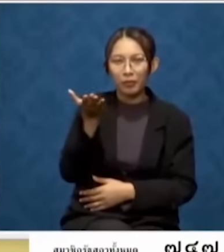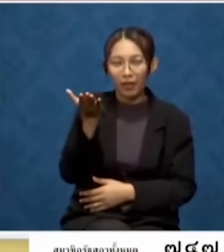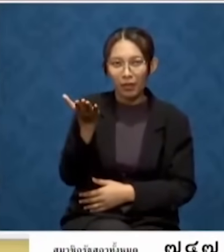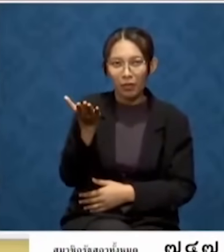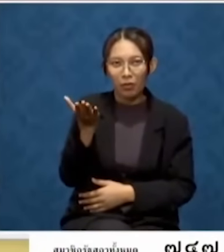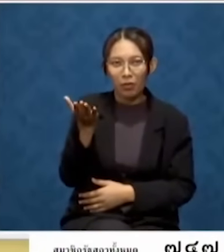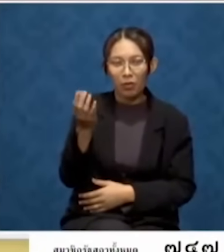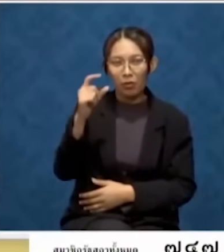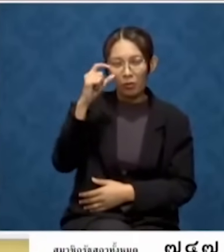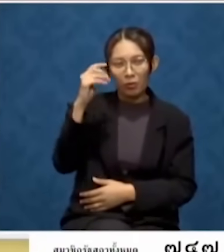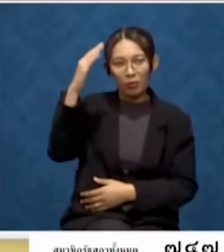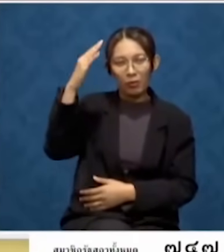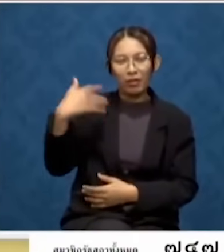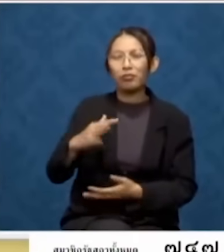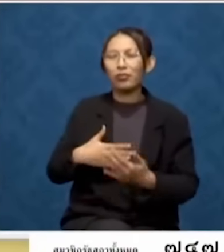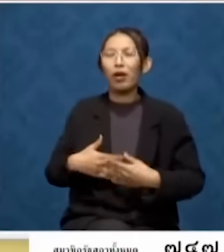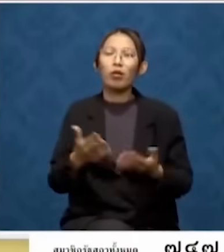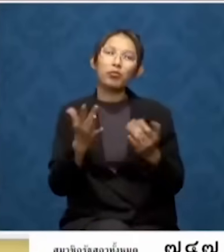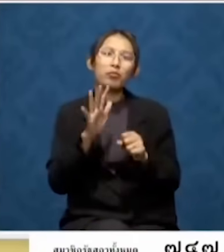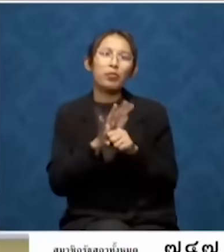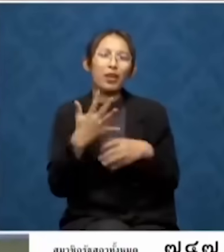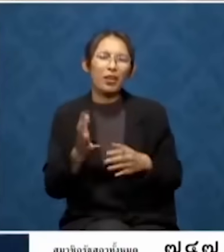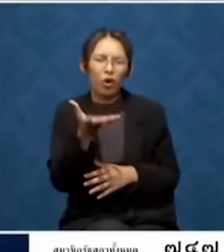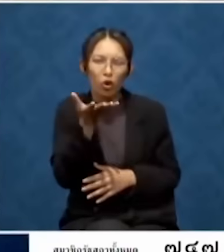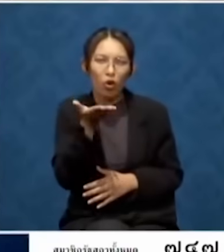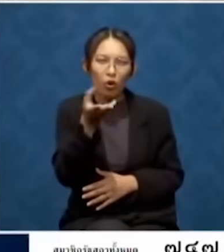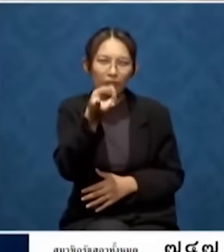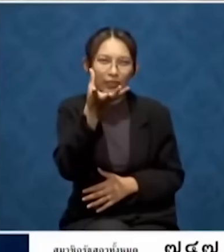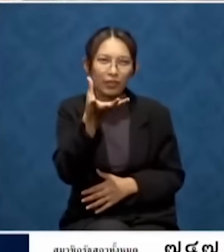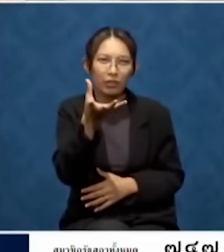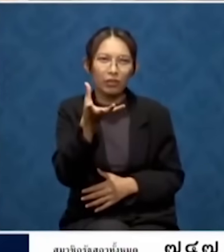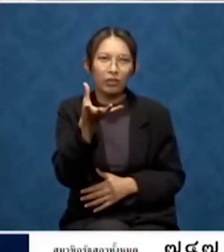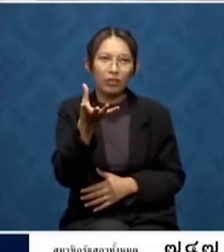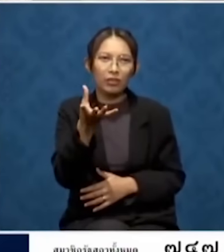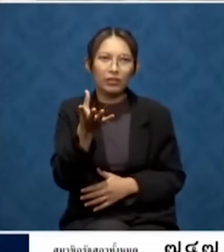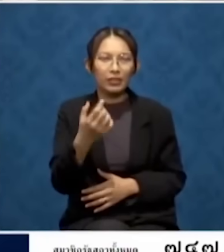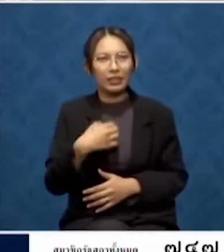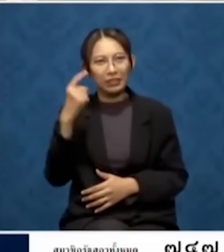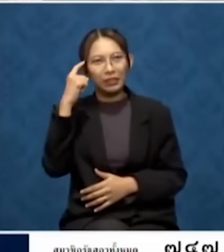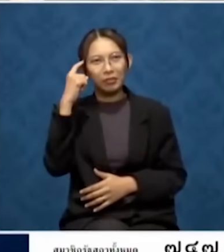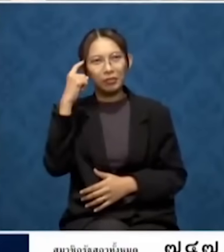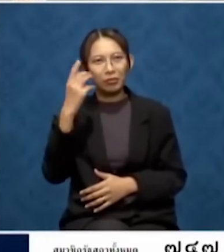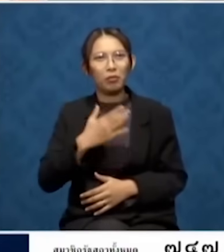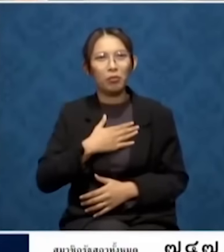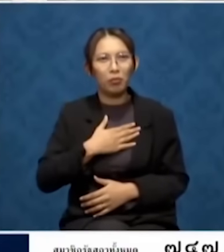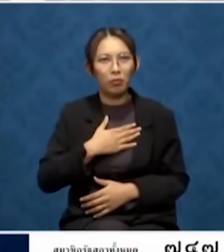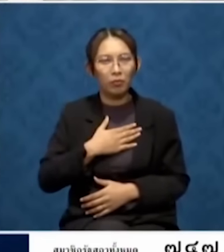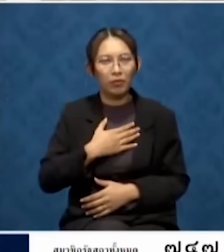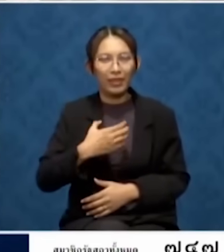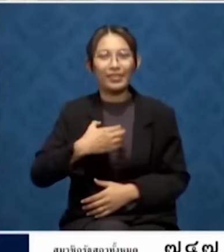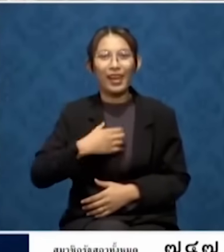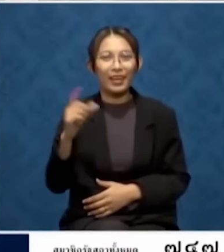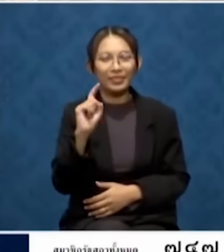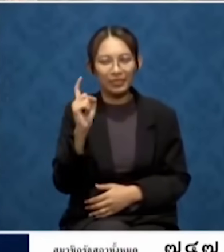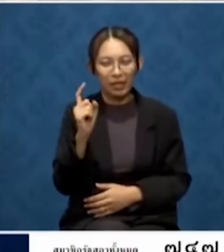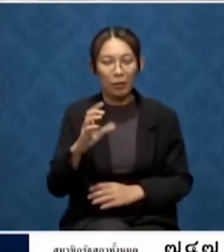แล้วก็คุณ เดี๋ยวผมพอแล้วครับท่านประธานขอนิดเดียวครับพอแล้วครับคืออย่างนี้ก็เลยผมก็เลยบอกว่าอยากจะให้ท่าน